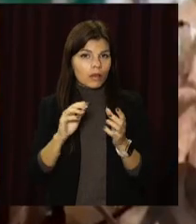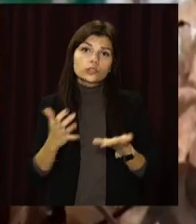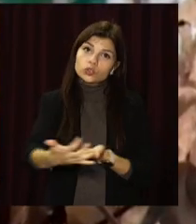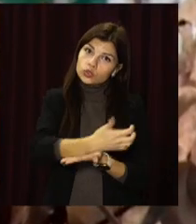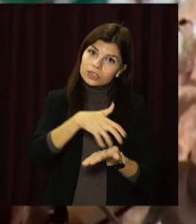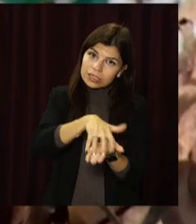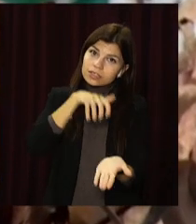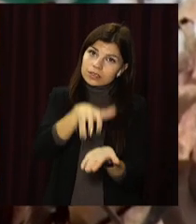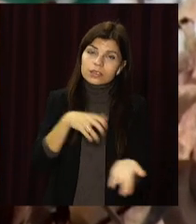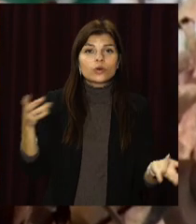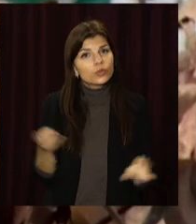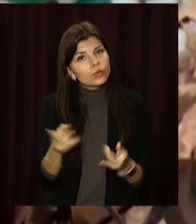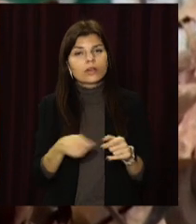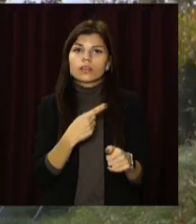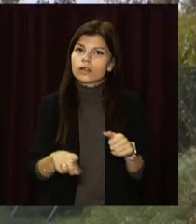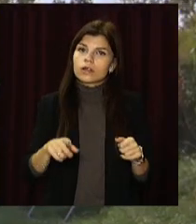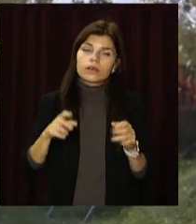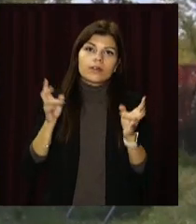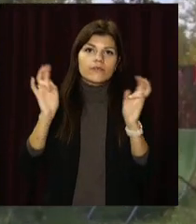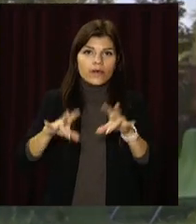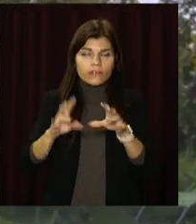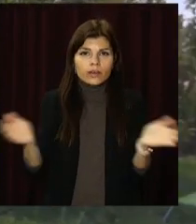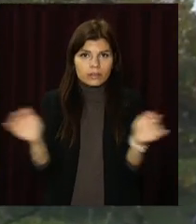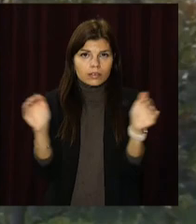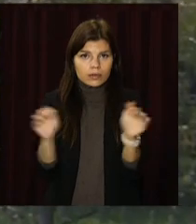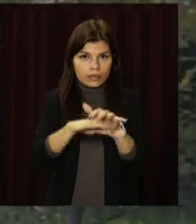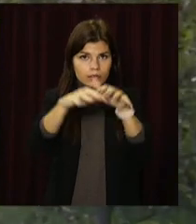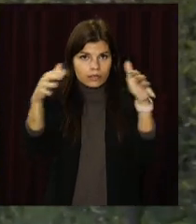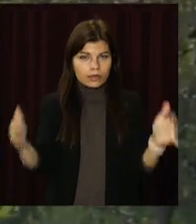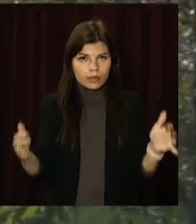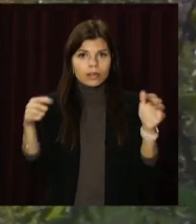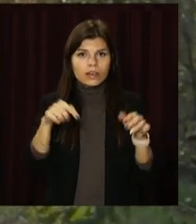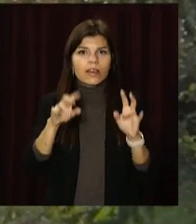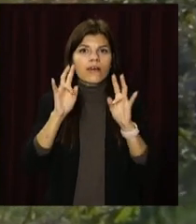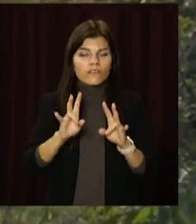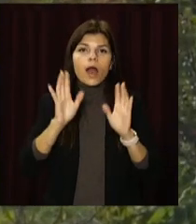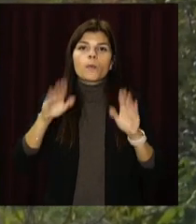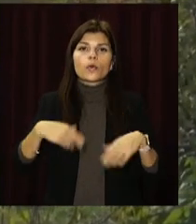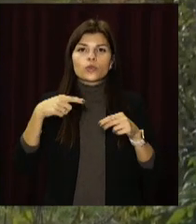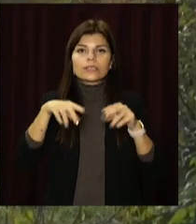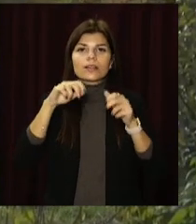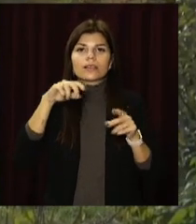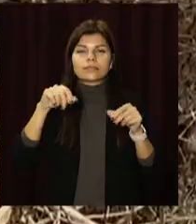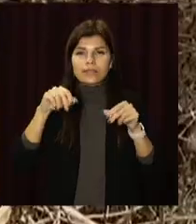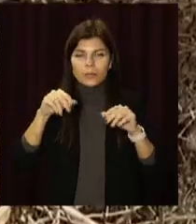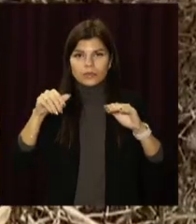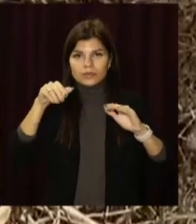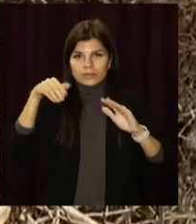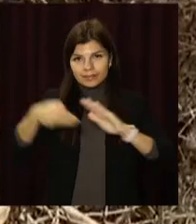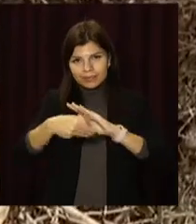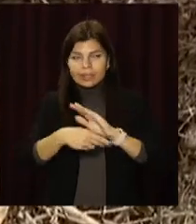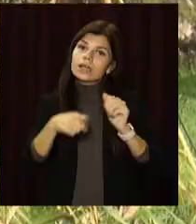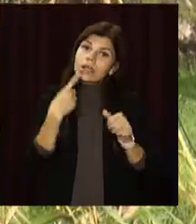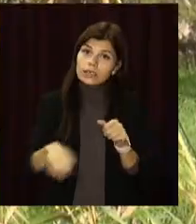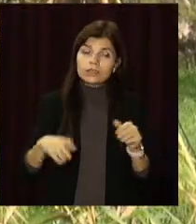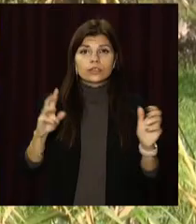ні? Виносити за межі ділянки або складати в компостну яму? Закладати у грядки, закопувати подалі від городу або ж